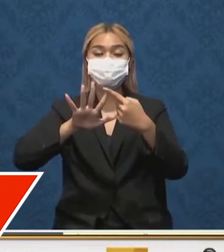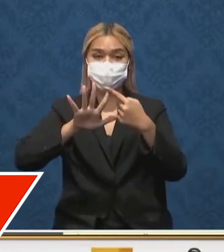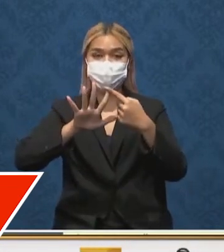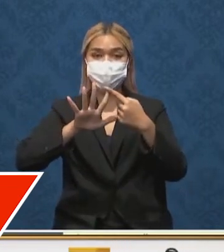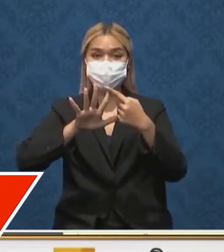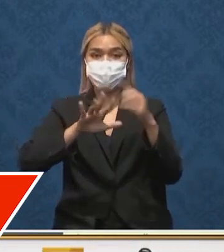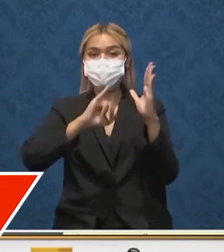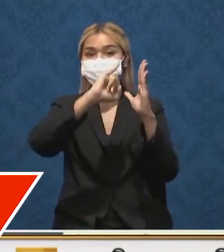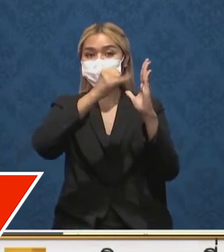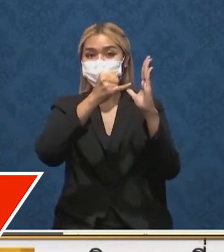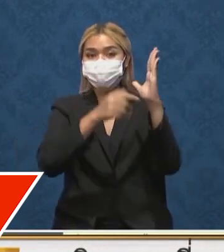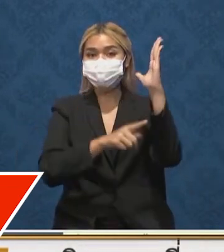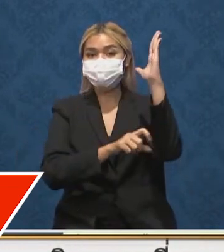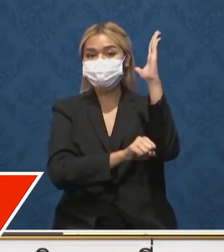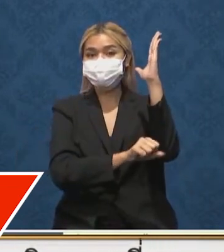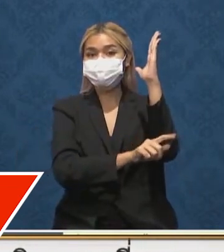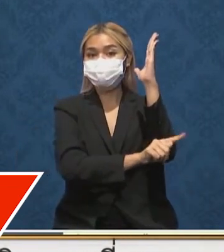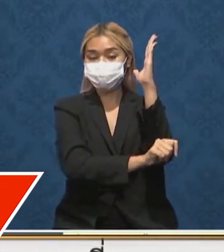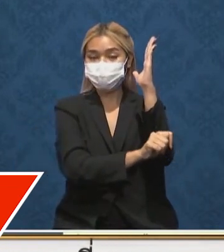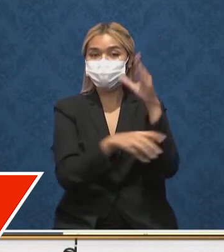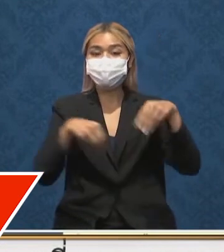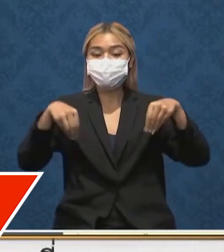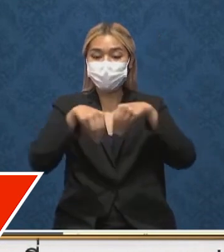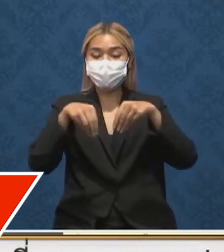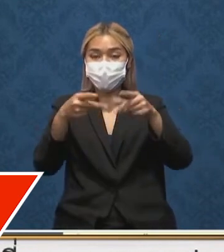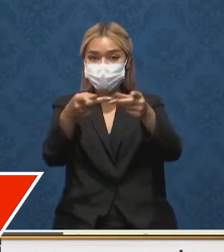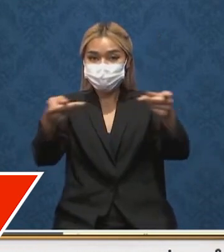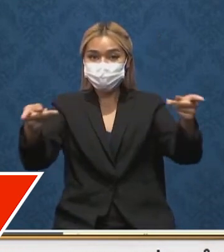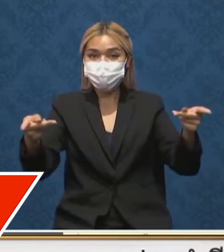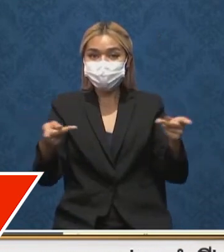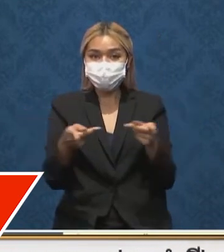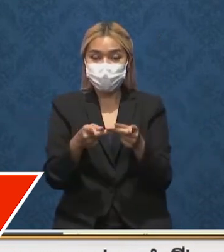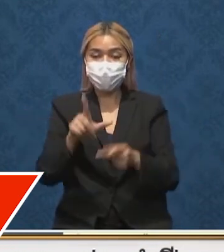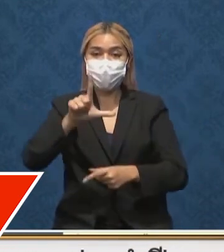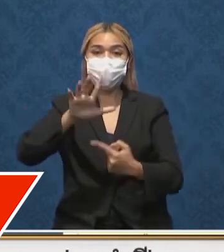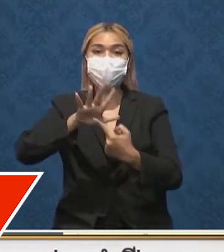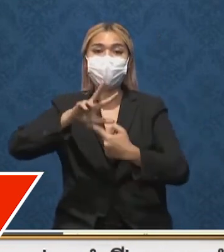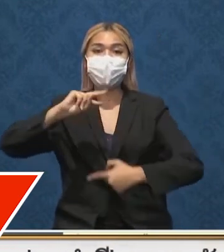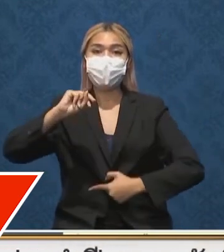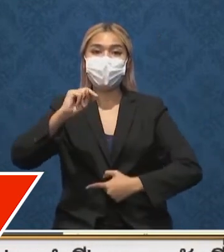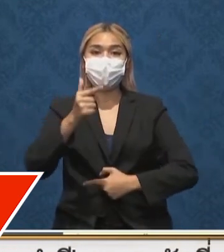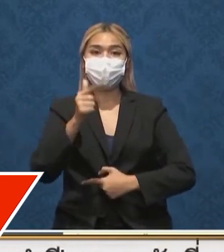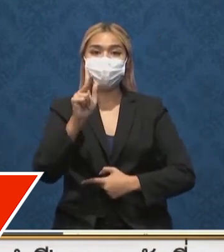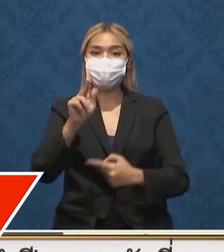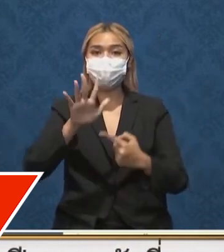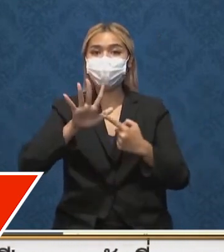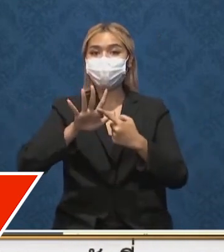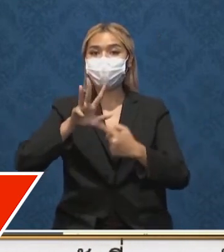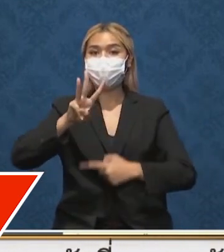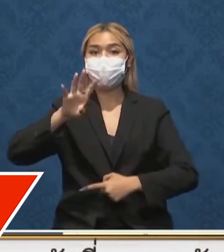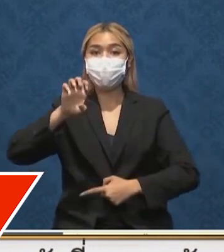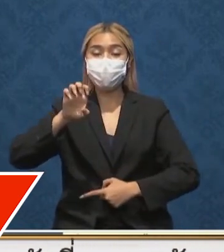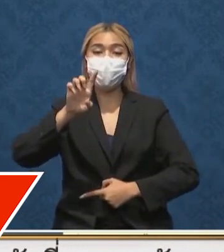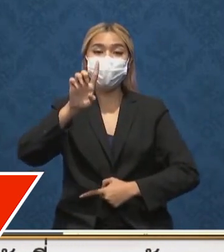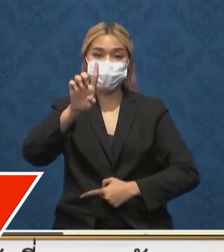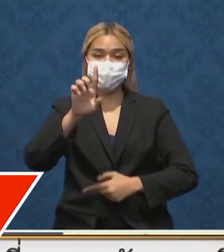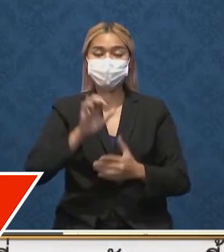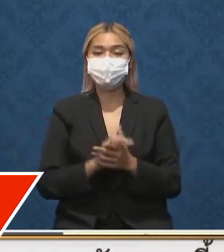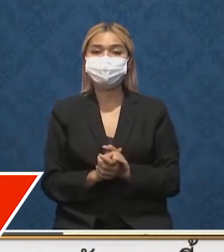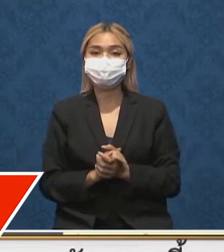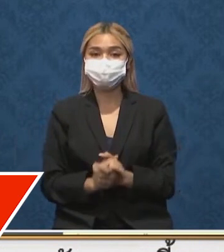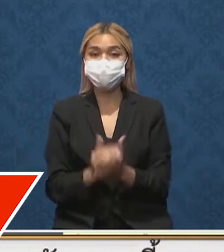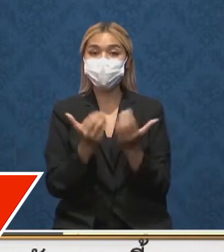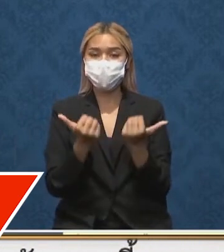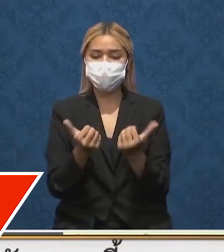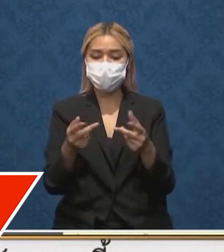ใกล้ๆกับเกาะลังกาวีซึ่งเป็นเกาะที่มีชื่อเสียงของประเทศเพื่อนบ้านและวันนี้เนี่ยเกาะ